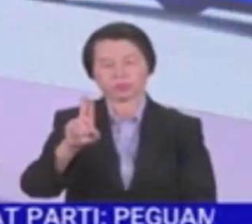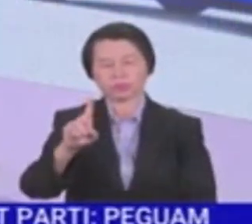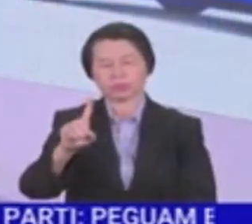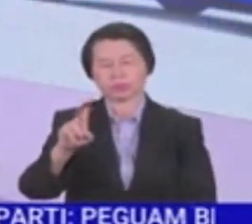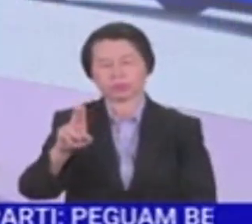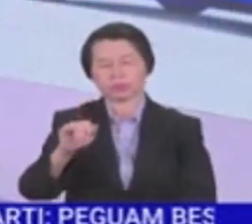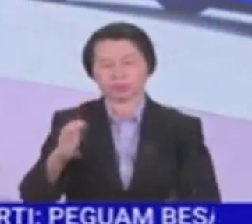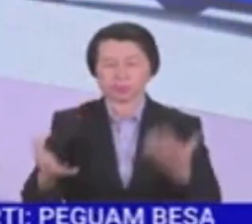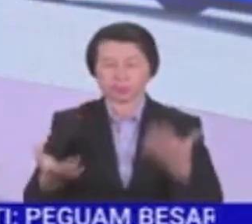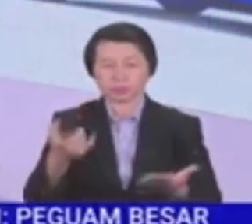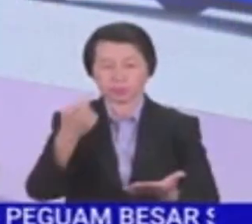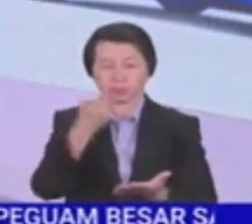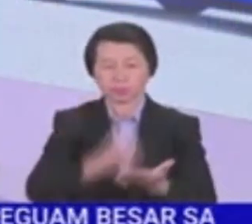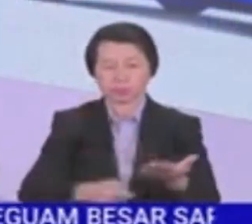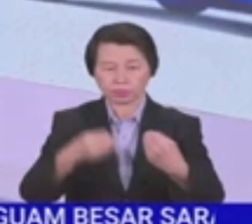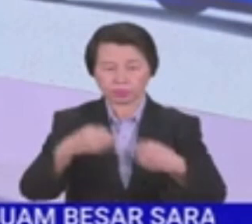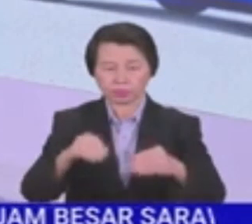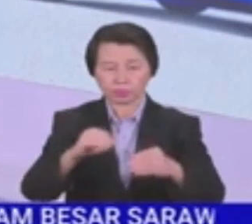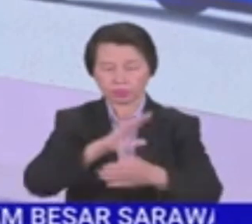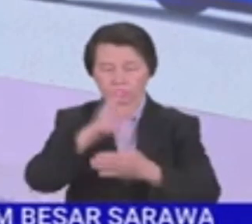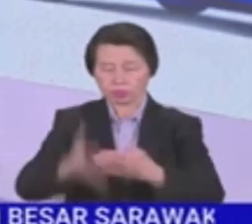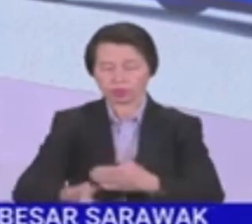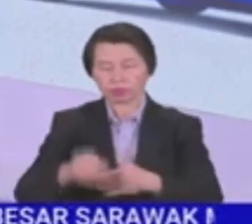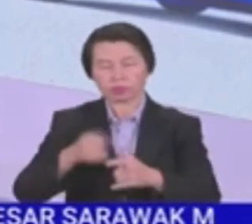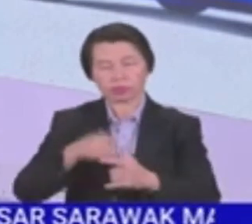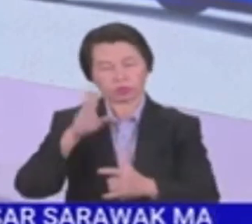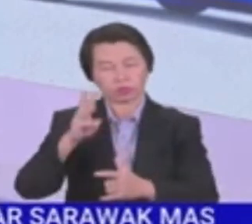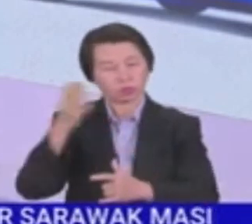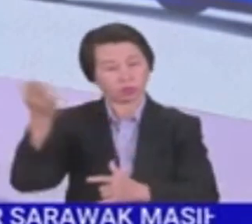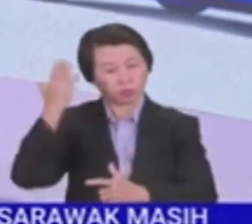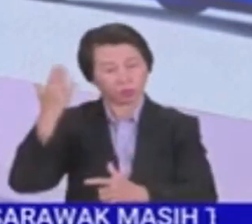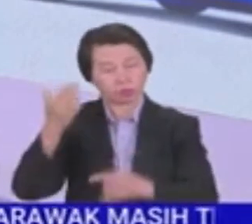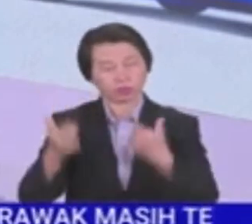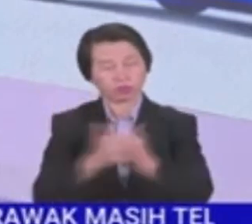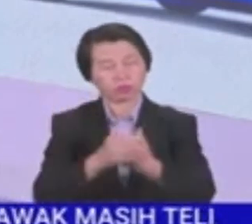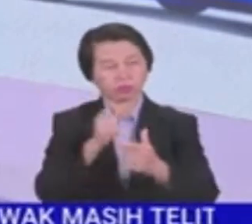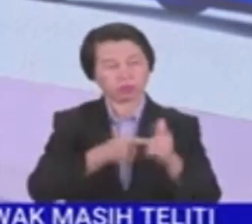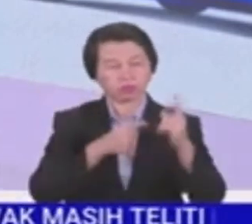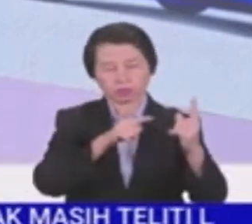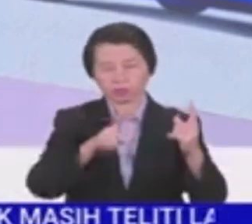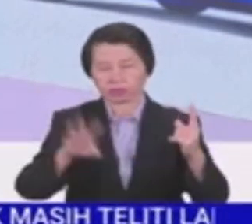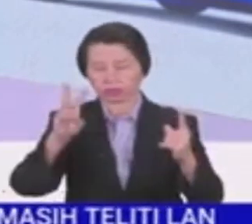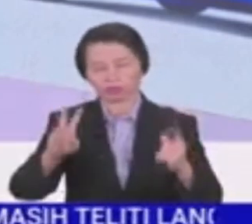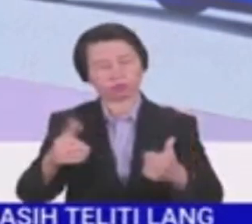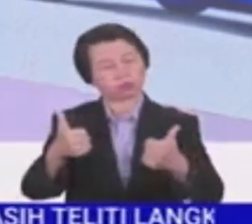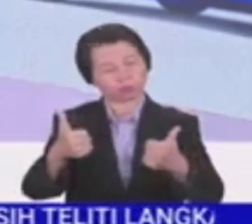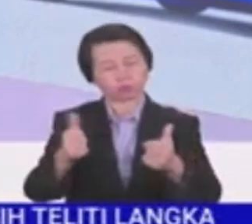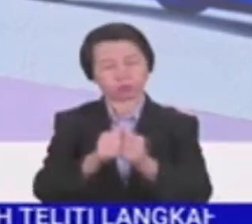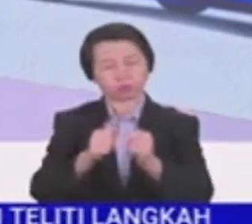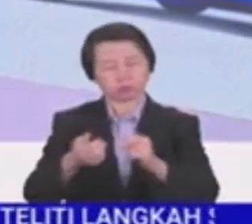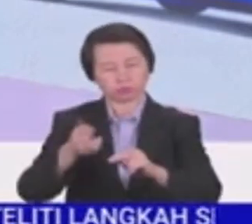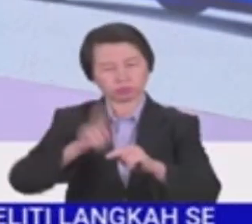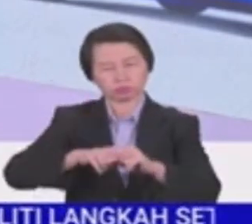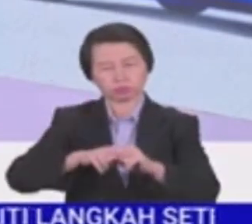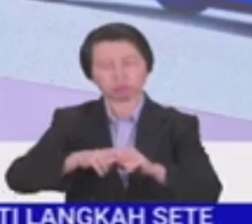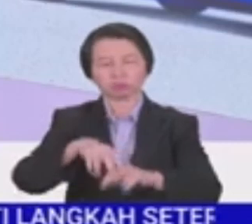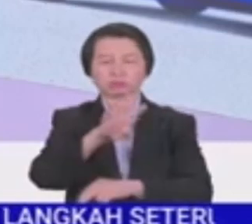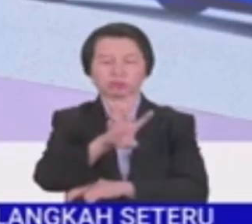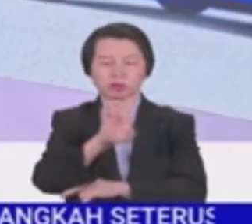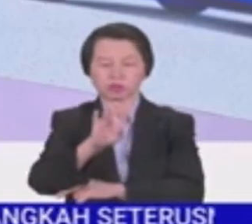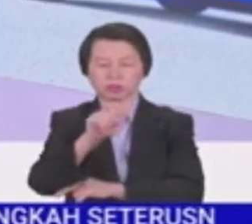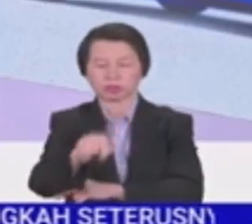pengecualian juga jualan tamat 30 Jun lalu jualan bagi tempo Januari hingga Juli juga merangsangkan dengan peningkatan sebanyak